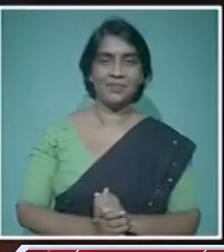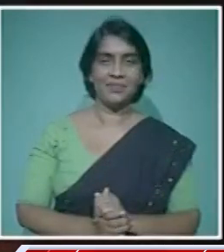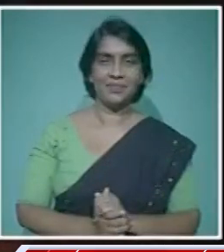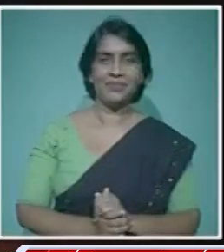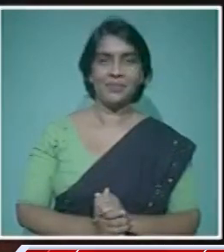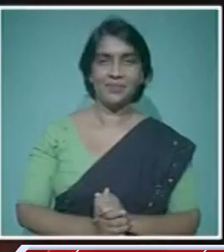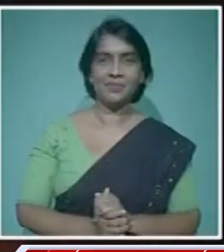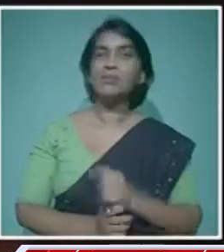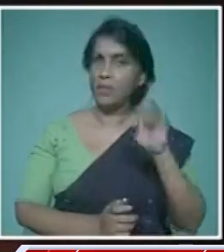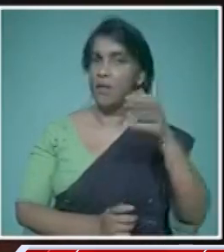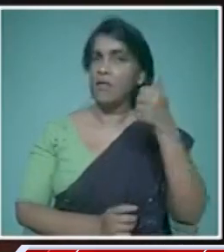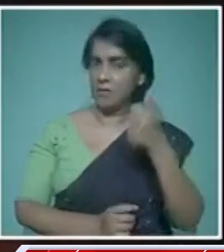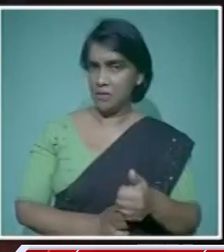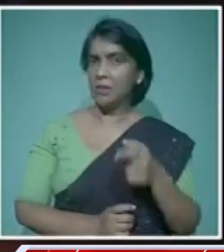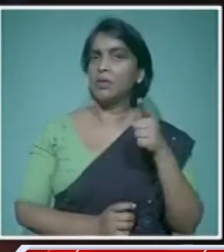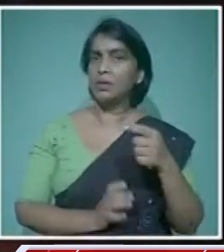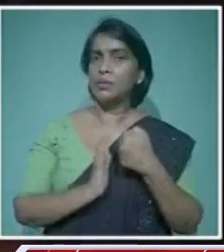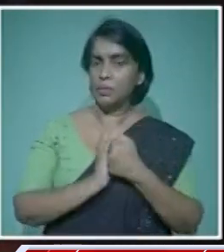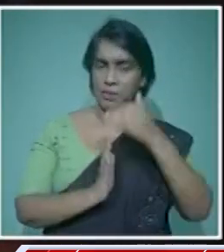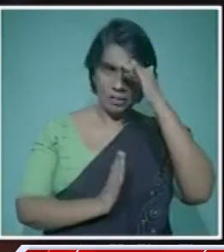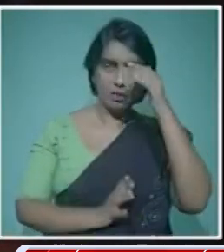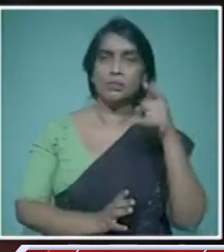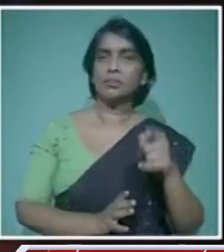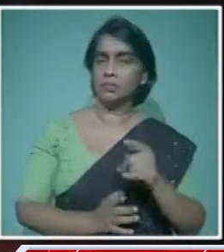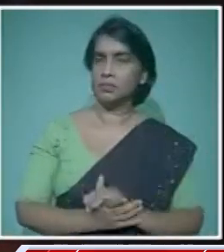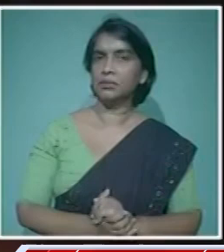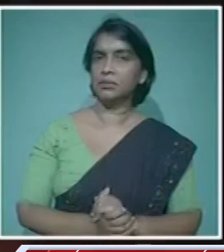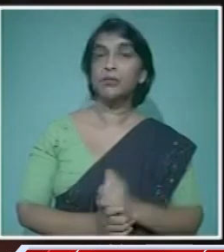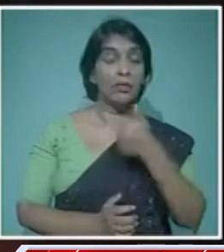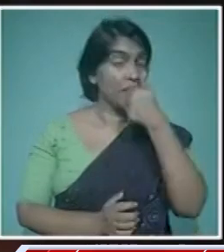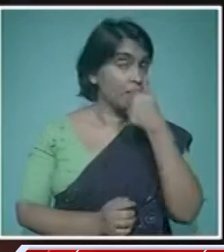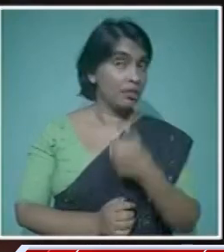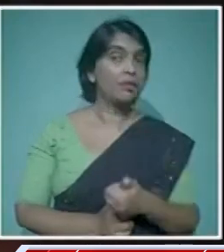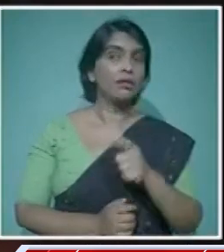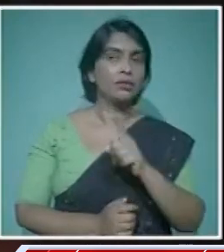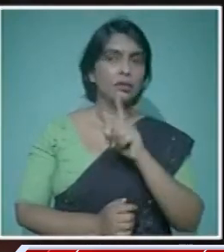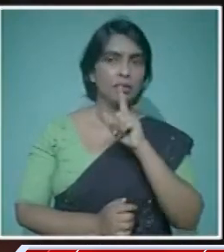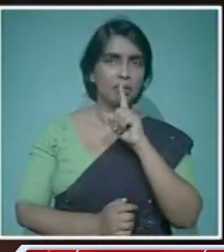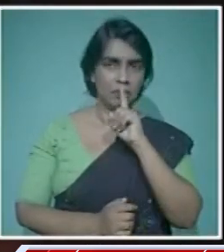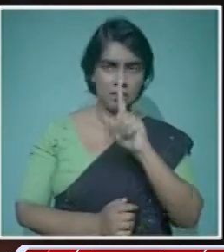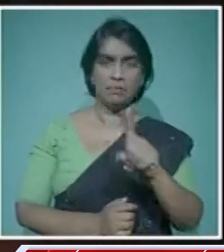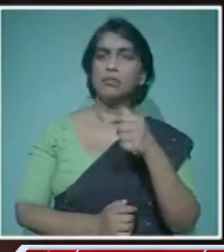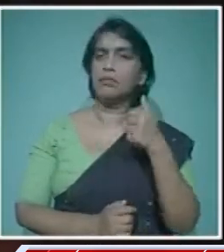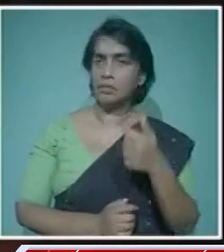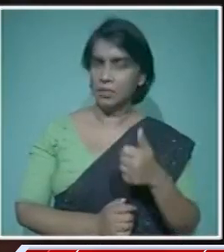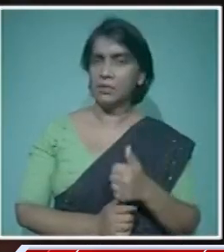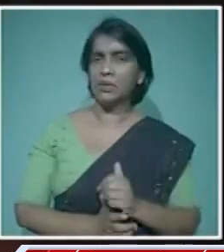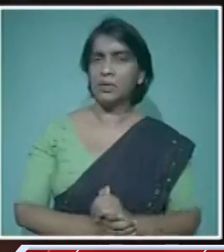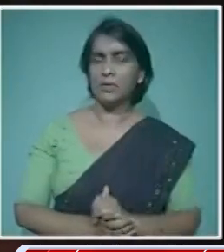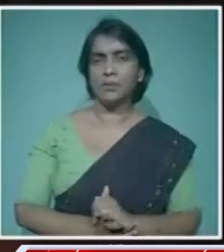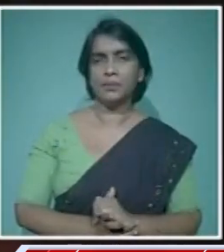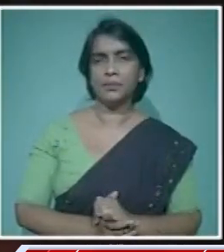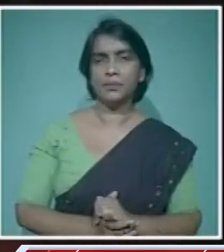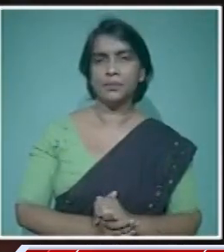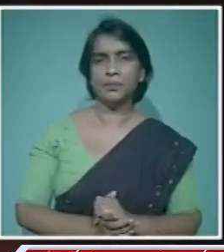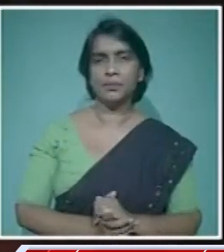බොහොම වැදගත් අපේ මේ ගරු සභානායකතුමා බොහොම වැදගත් ඒ කරපු ප්‍රකාශය. නජච්ඡා වසලෝ